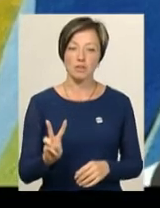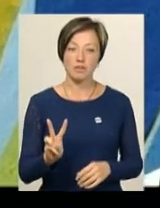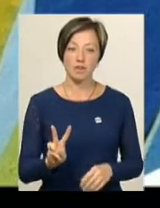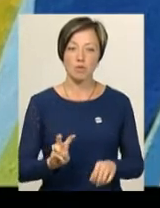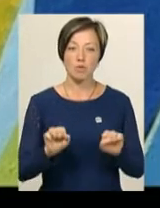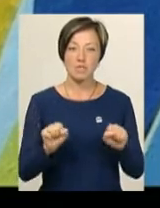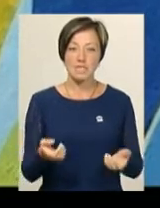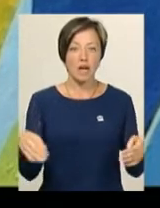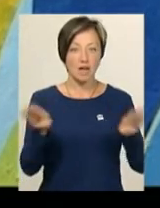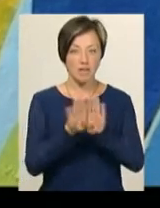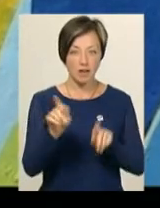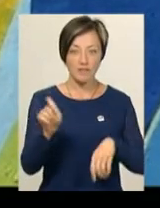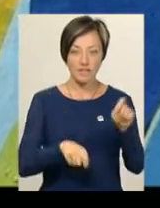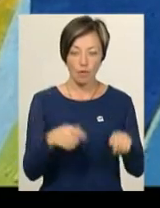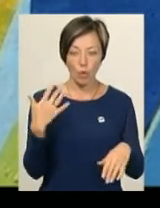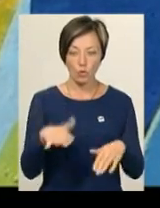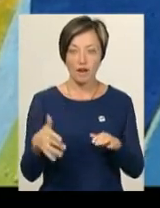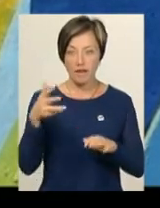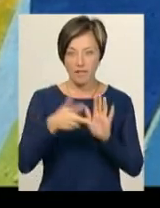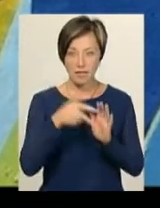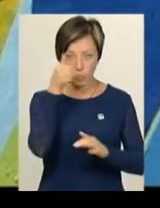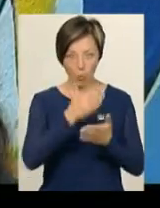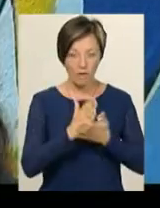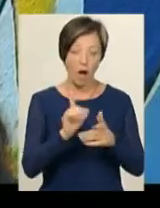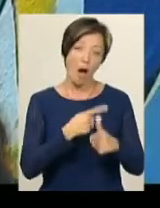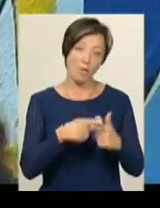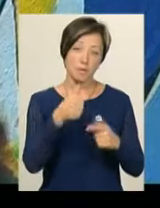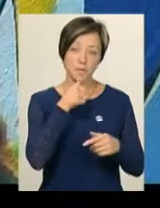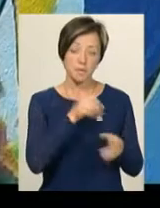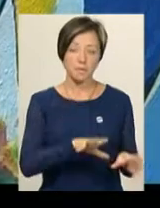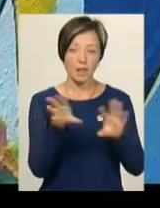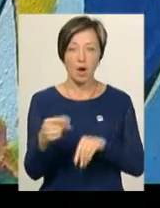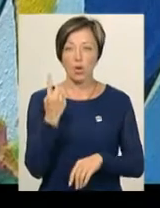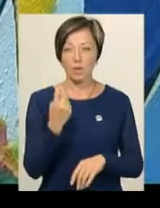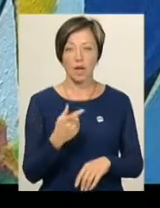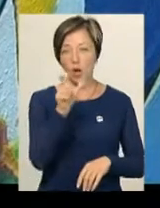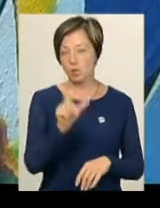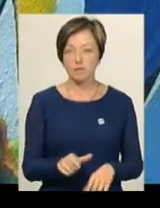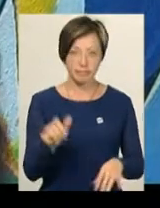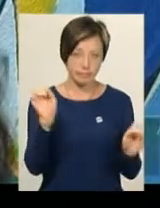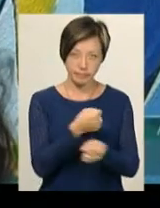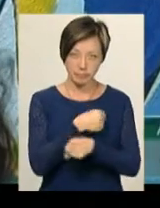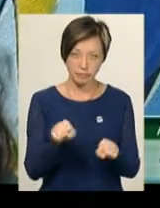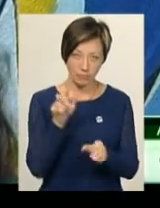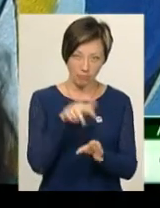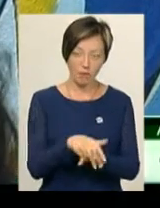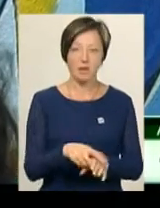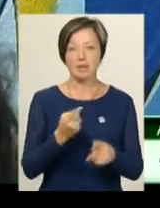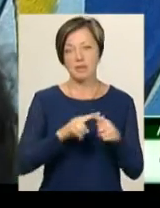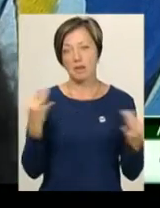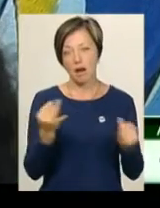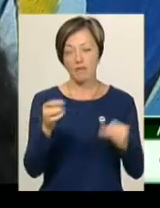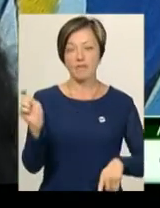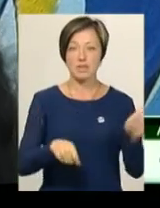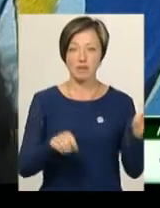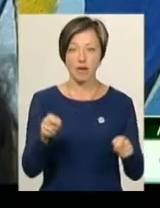фестиваль взагалі, якому вісім років, або спробувати його перенести. Одна людина не може тягнути його, і тому ми шукаємо партнерів, яким це цікаво, яким цікавий